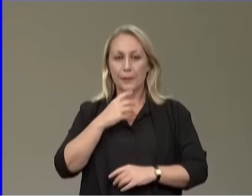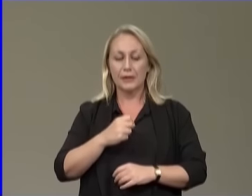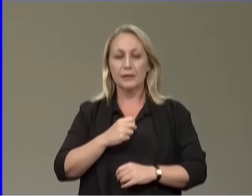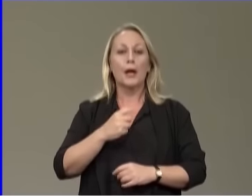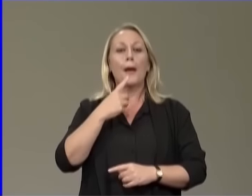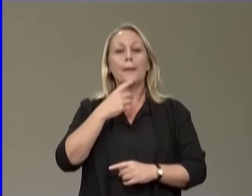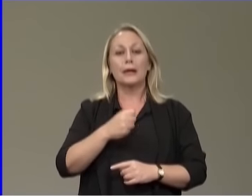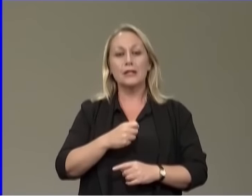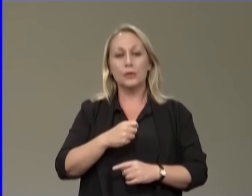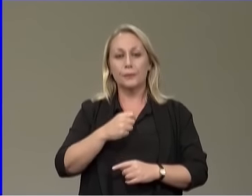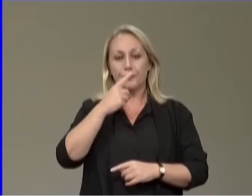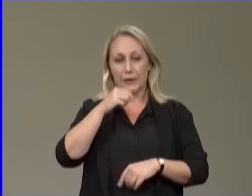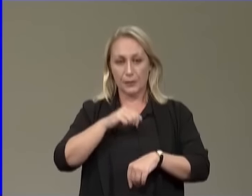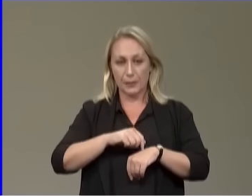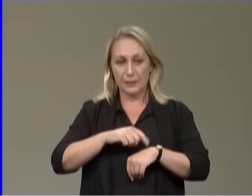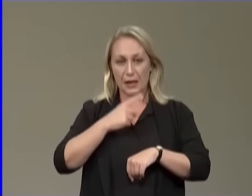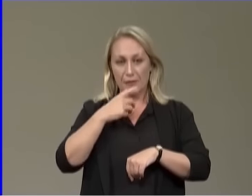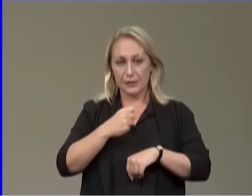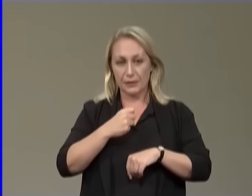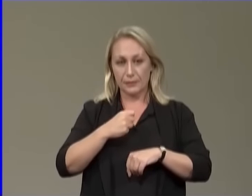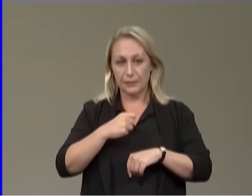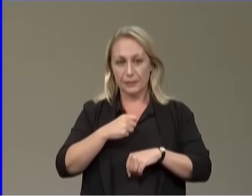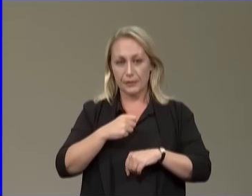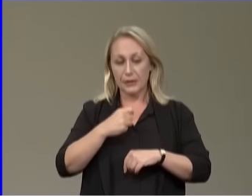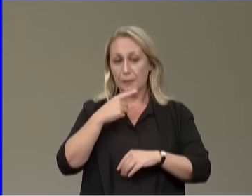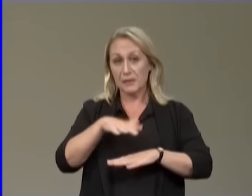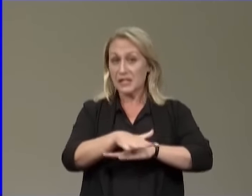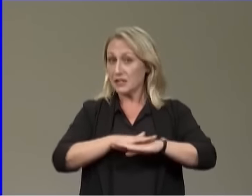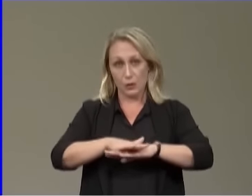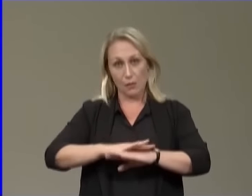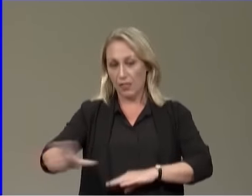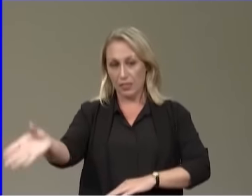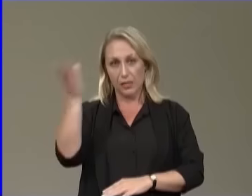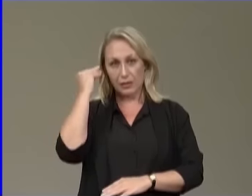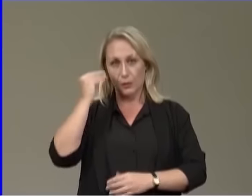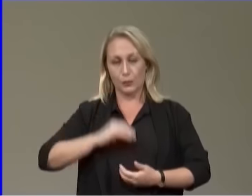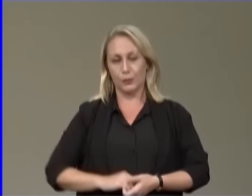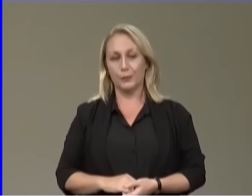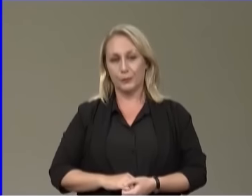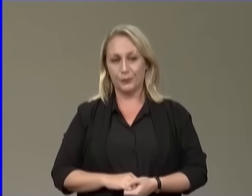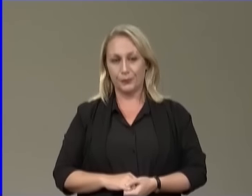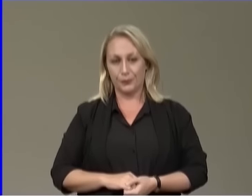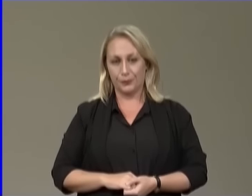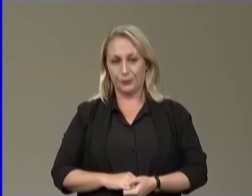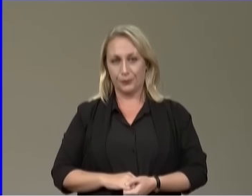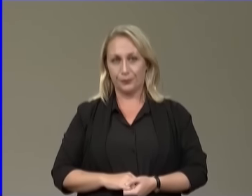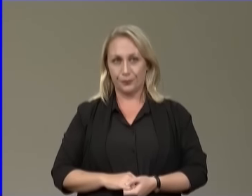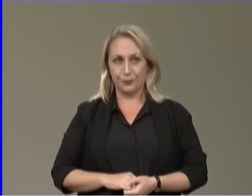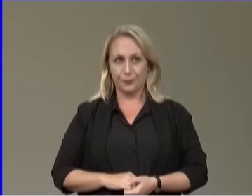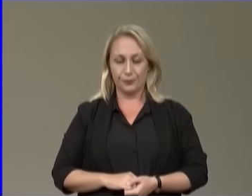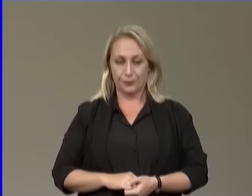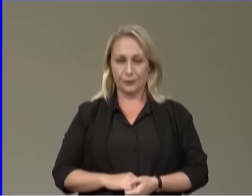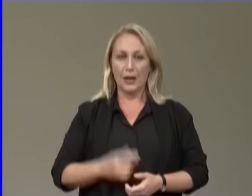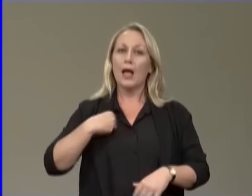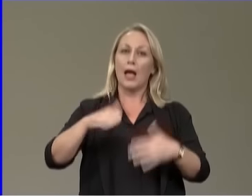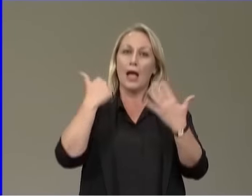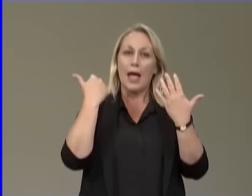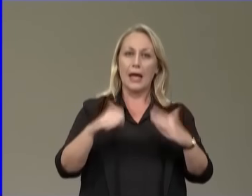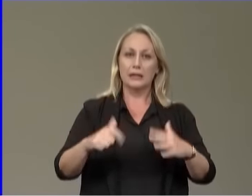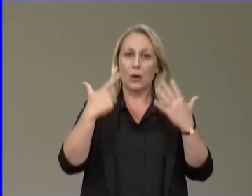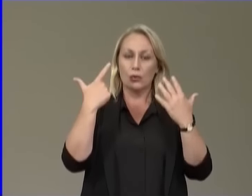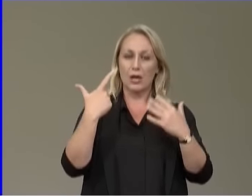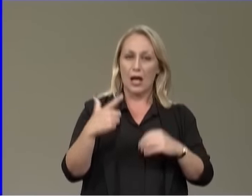ευρώ ως έκτακτη ενίσχυση σε σχεδόν 2 εκατομμύρια ευάλωτους συμπολίτες μας.